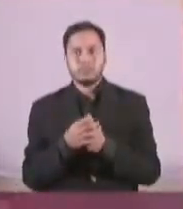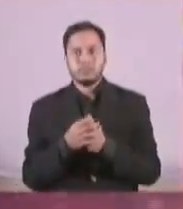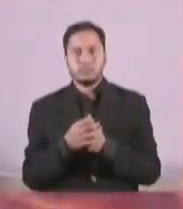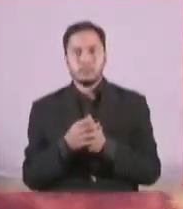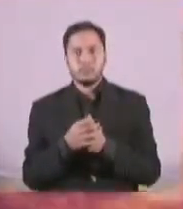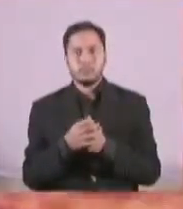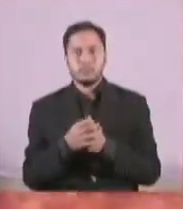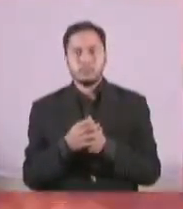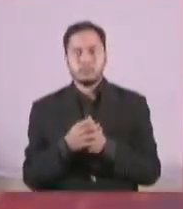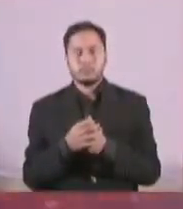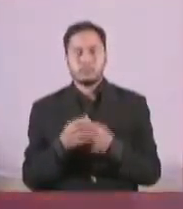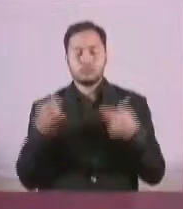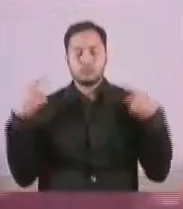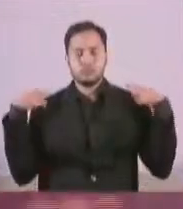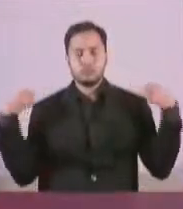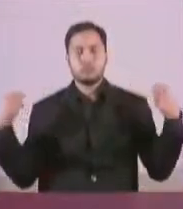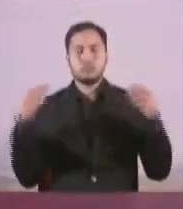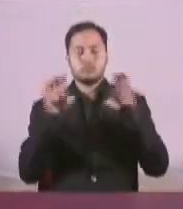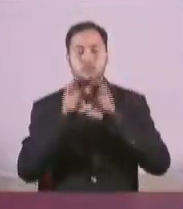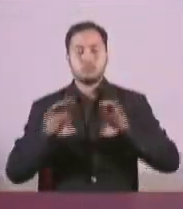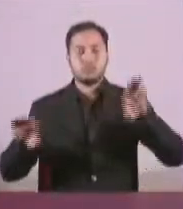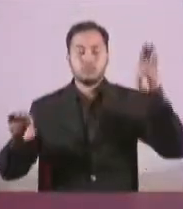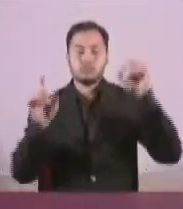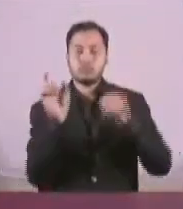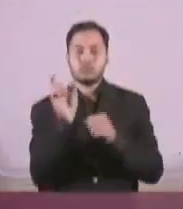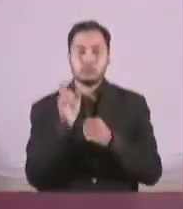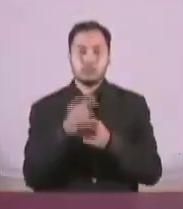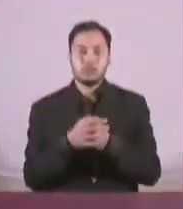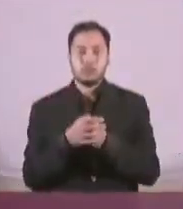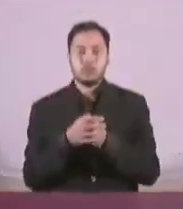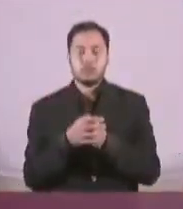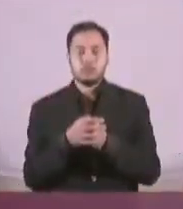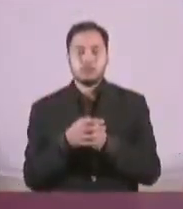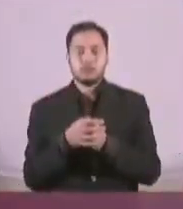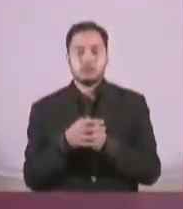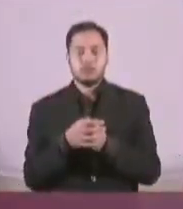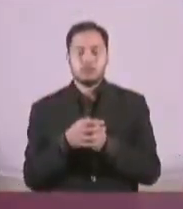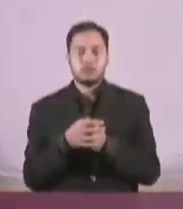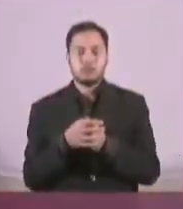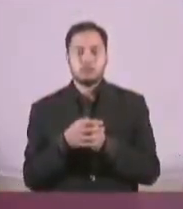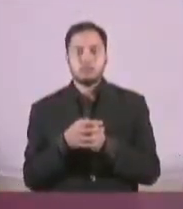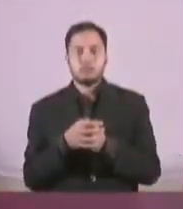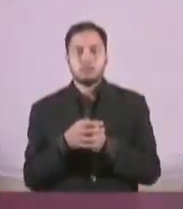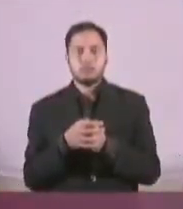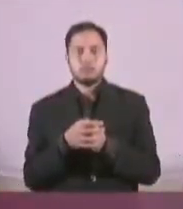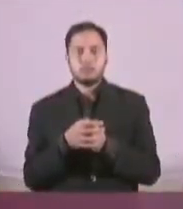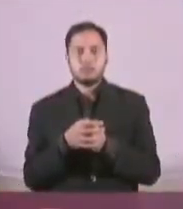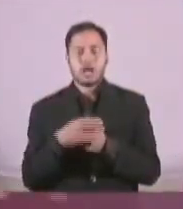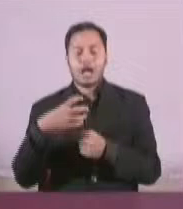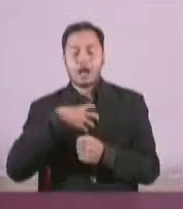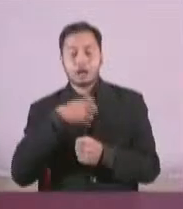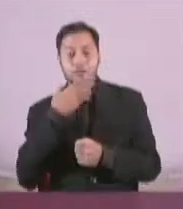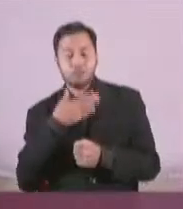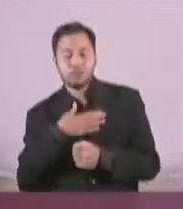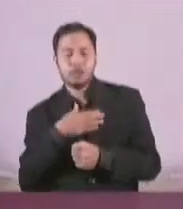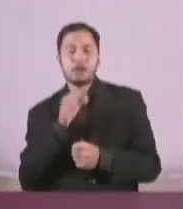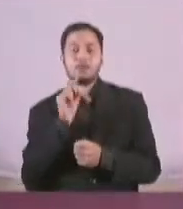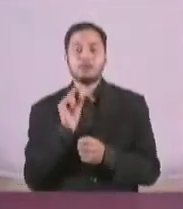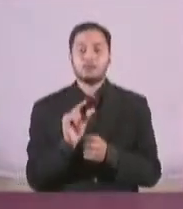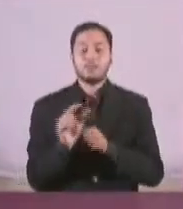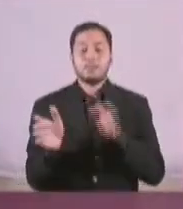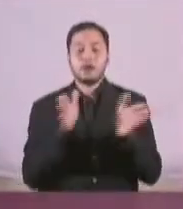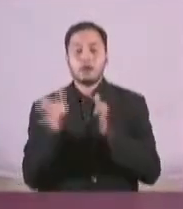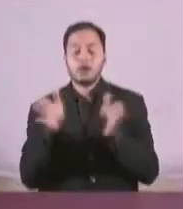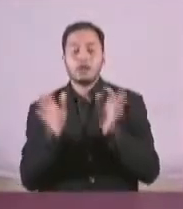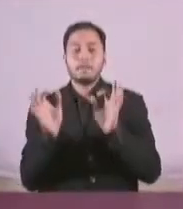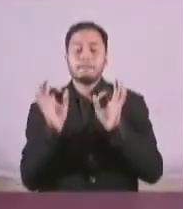Gubernur Sumatera Utara punya kewenangan untuk mengatur tingkat pendidikan SMA ataupun SMK. Sementara